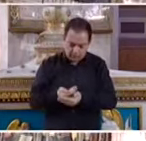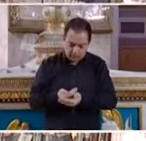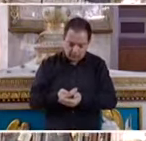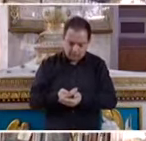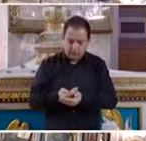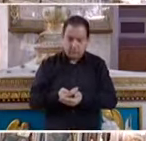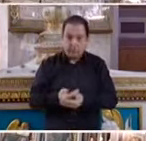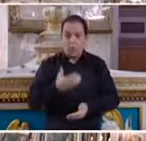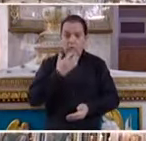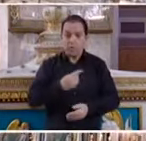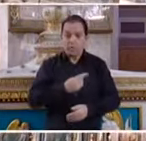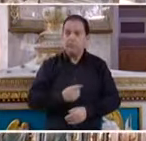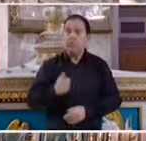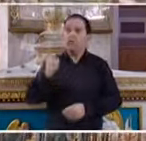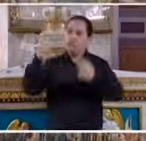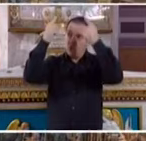ελέησον.